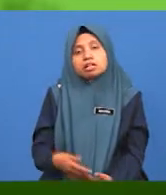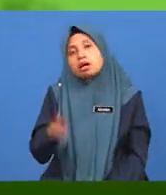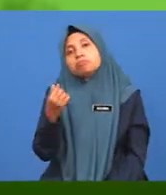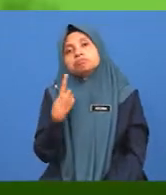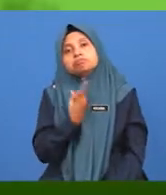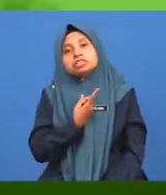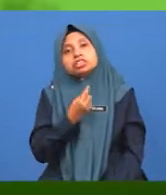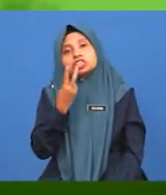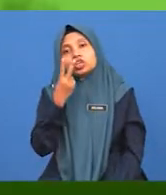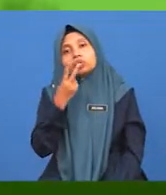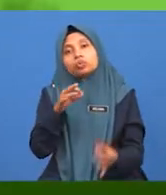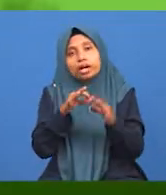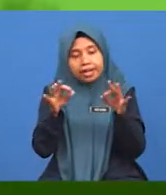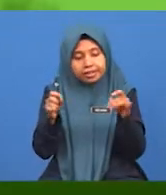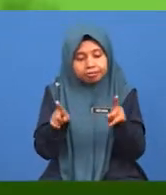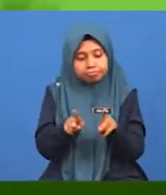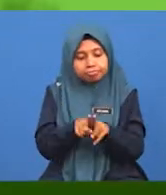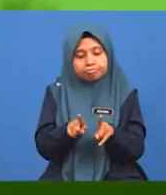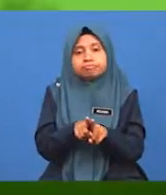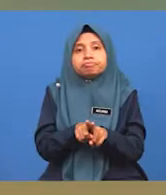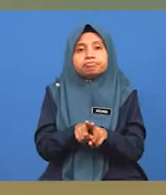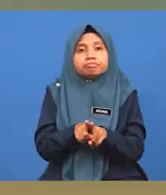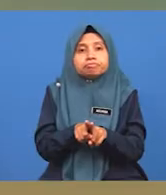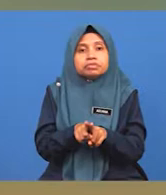Mari kita semak ayat bersama-sama.